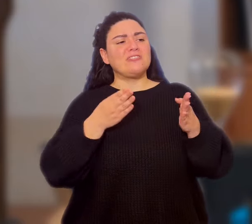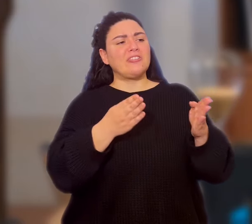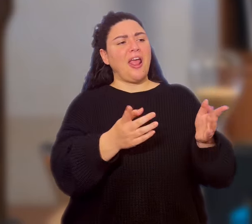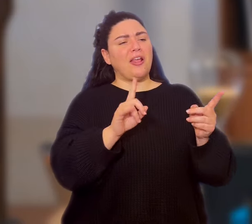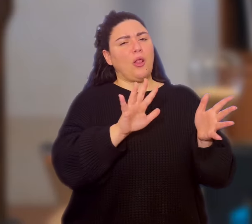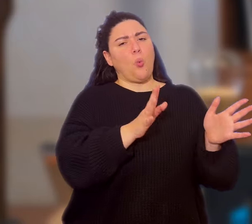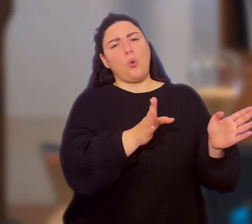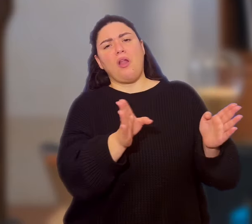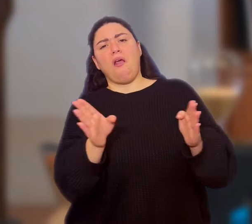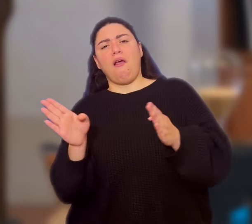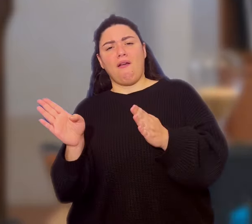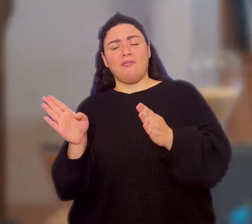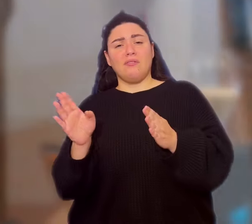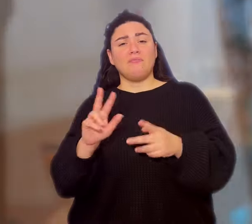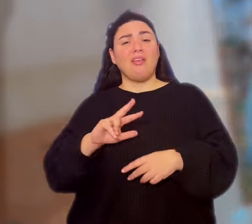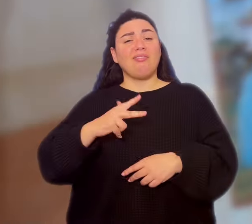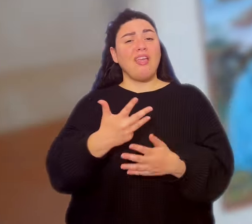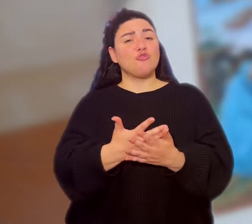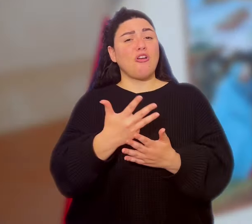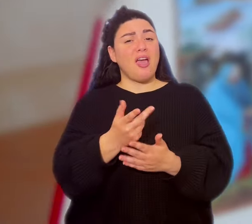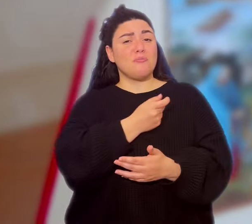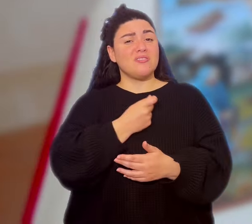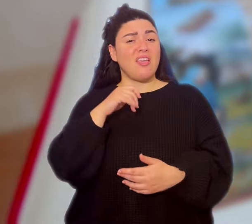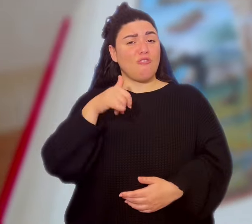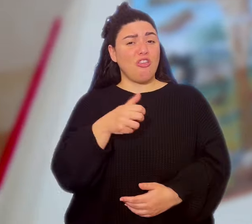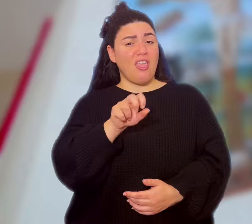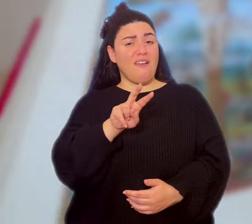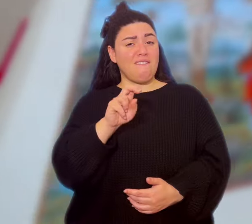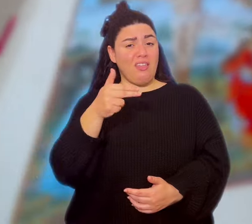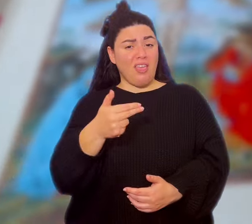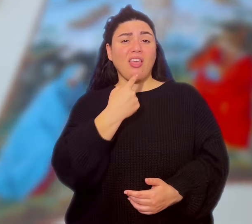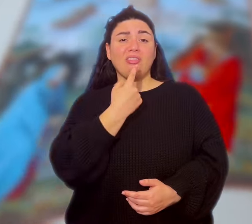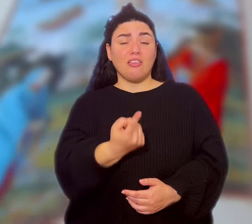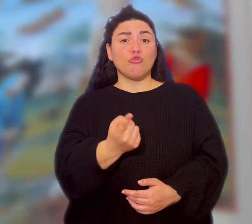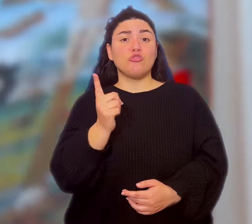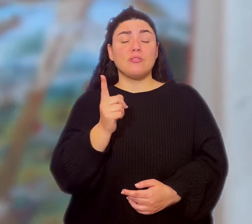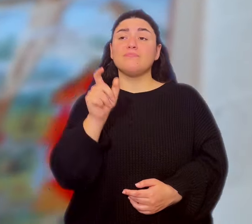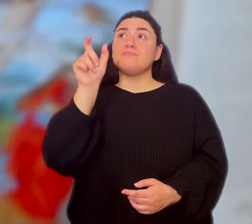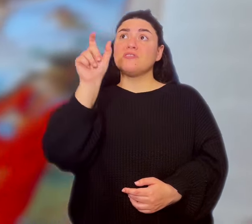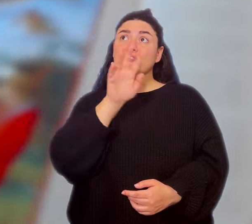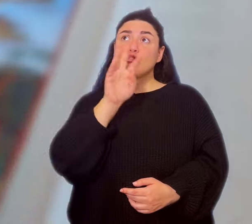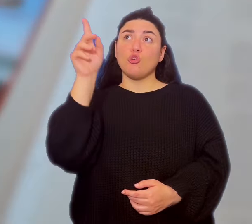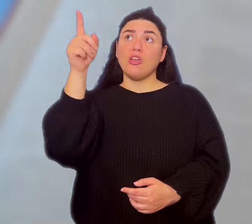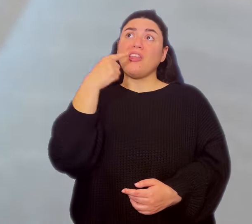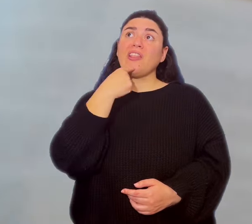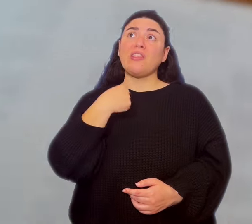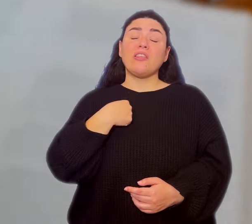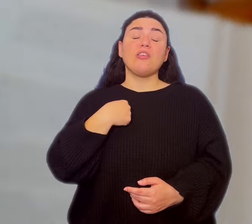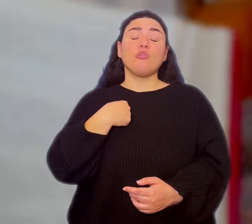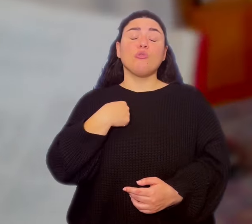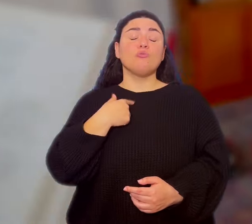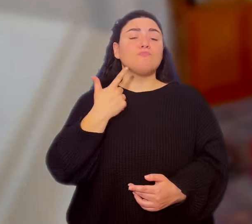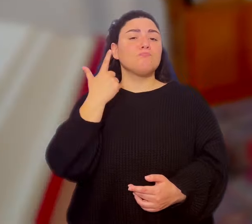questo terzo carme del servo di iavè si dice il Signore Dio mi ha aperto l'orecchio